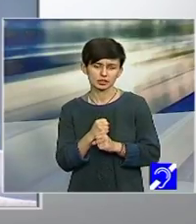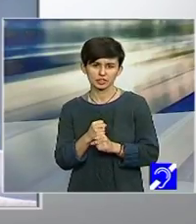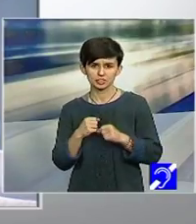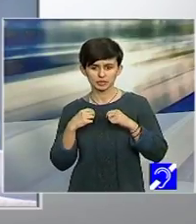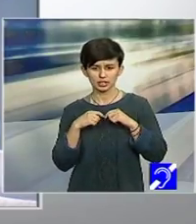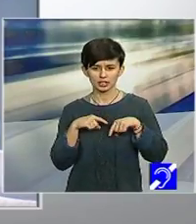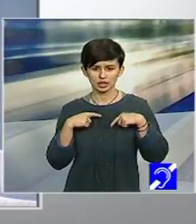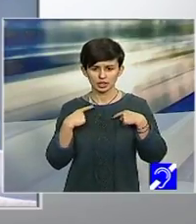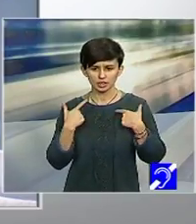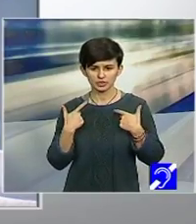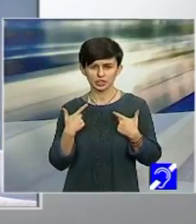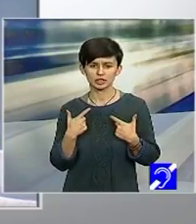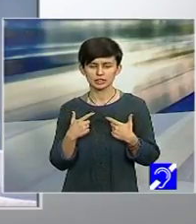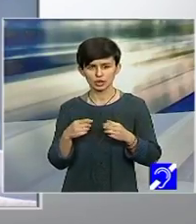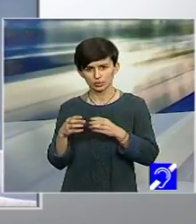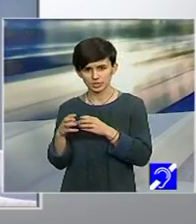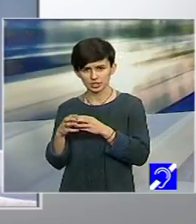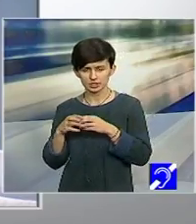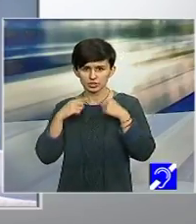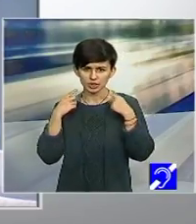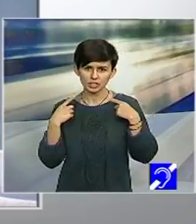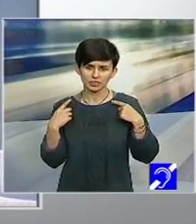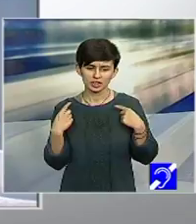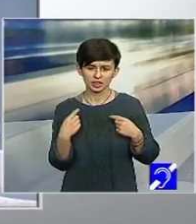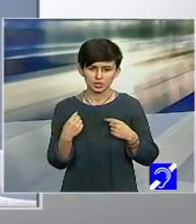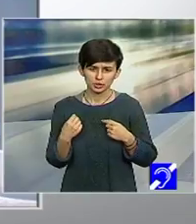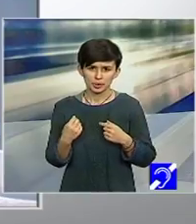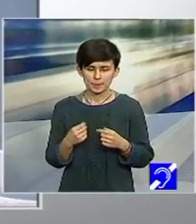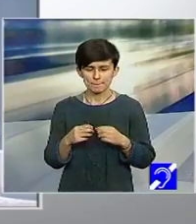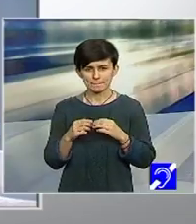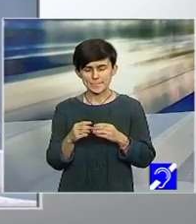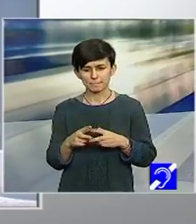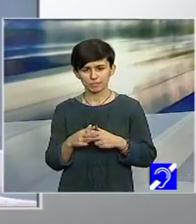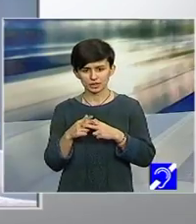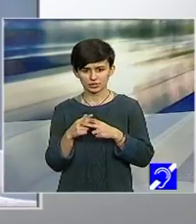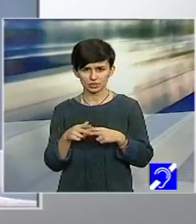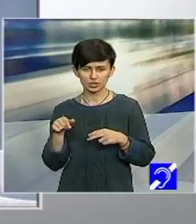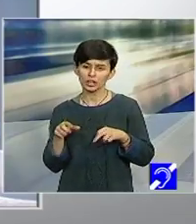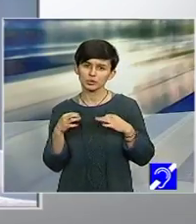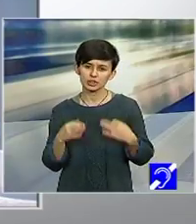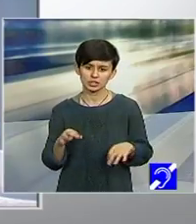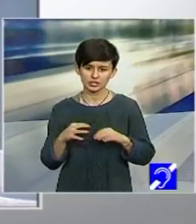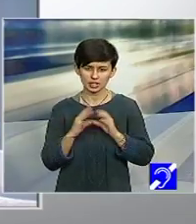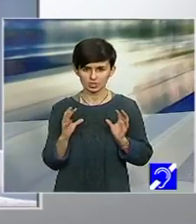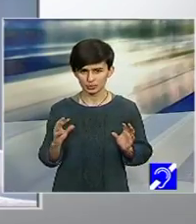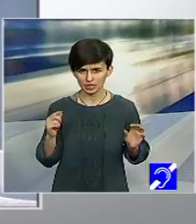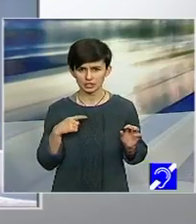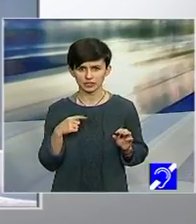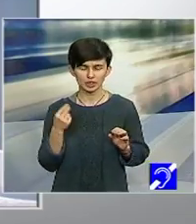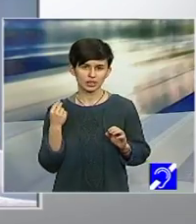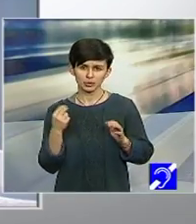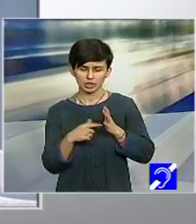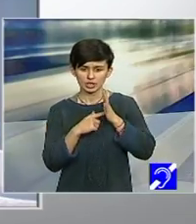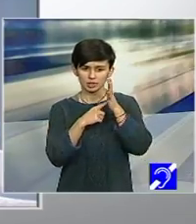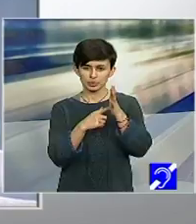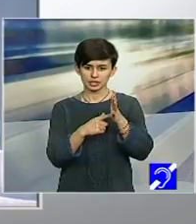viața comunităților evreie și contribuția lor la progresul României, la modernizarea României, să fie bine reprezentate